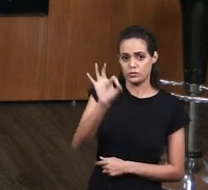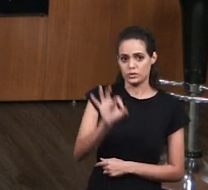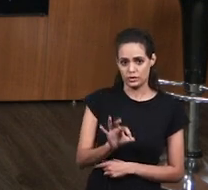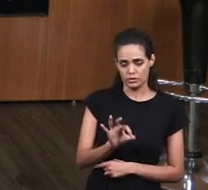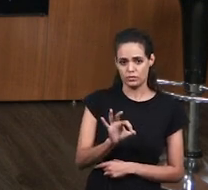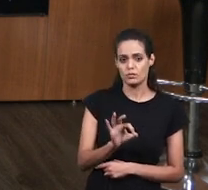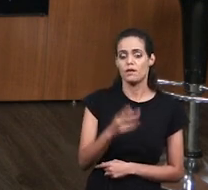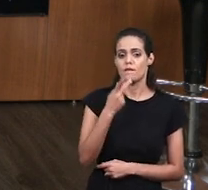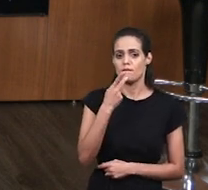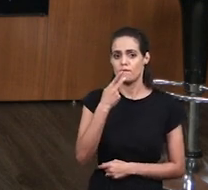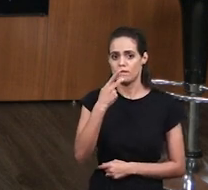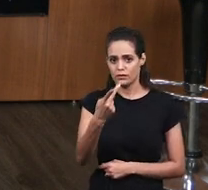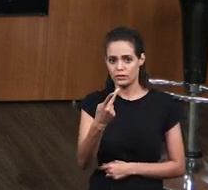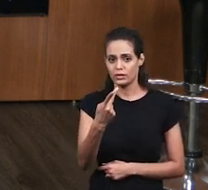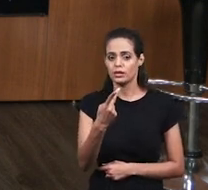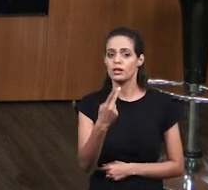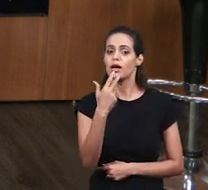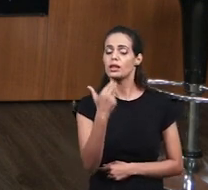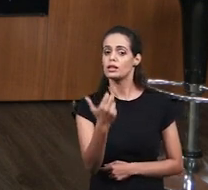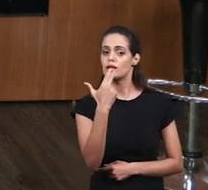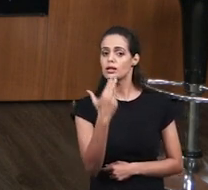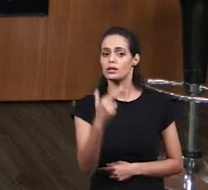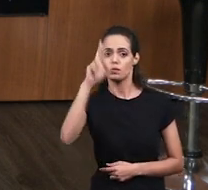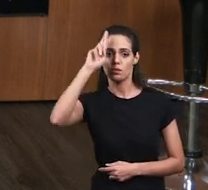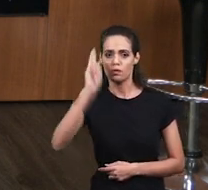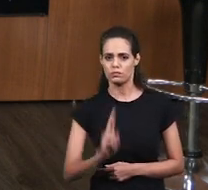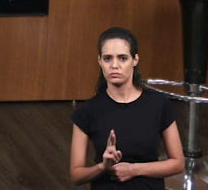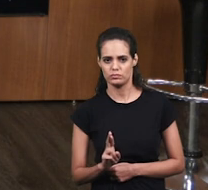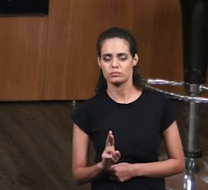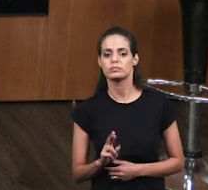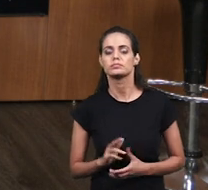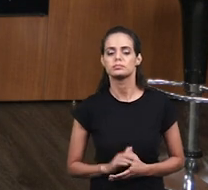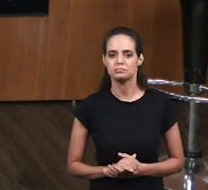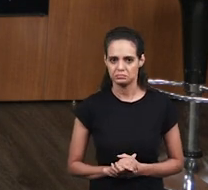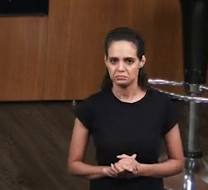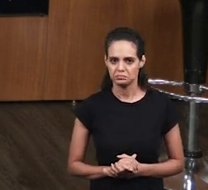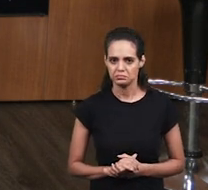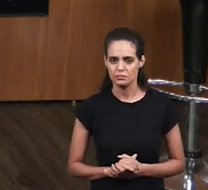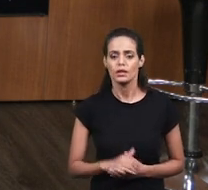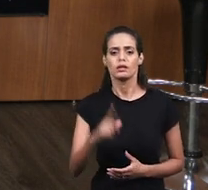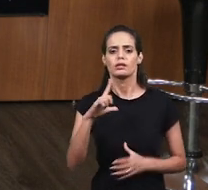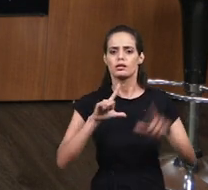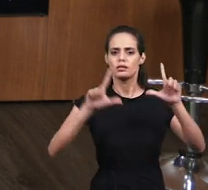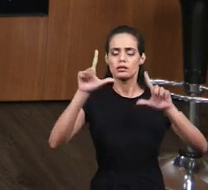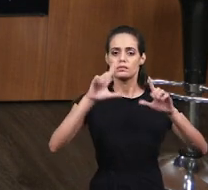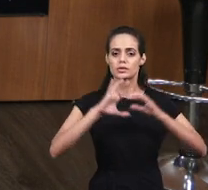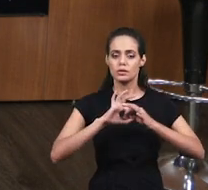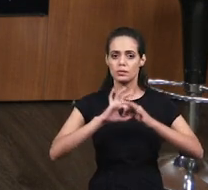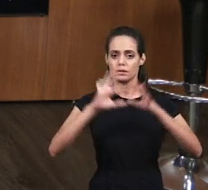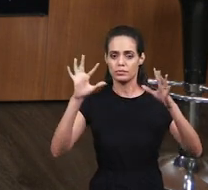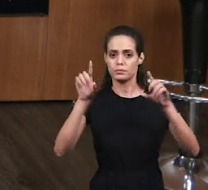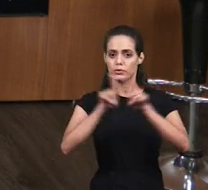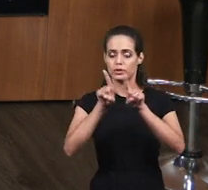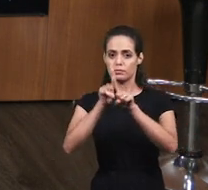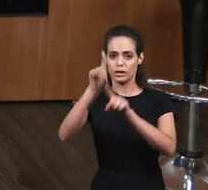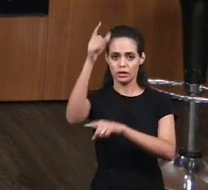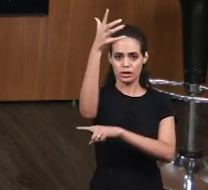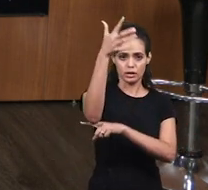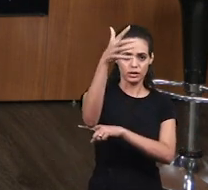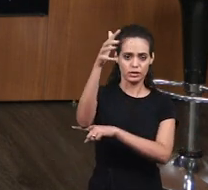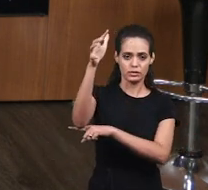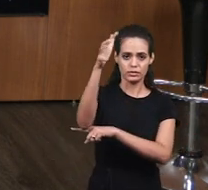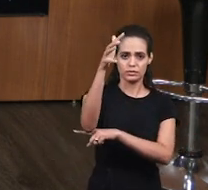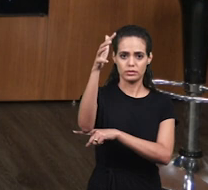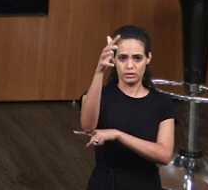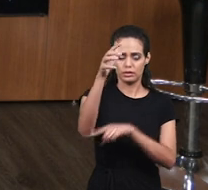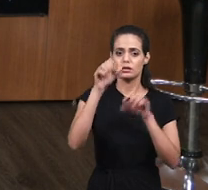population parle le russe à travers d'une émission que dans les modes ouverts et aussi par